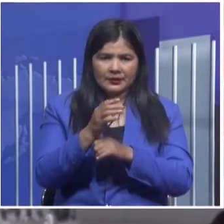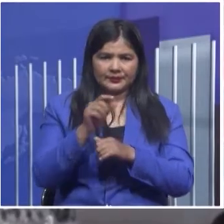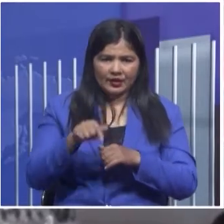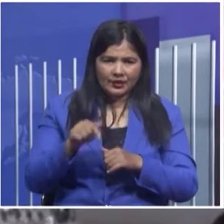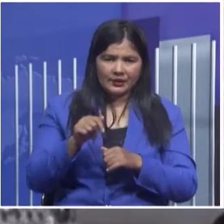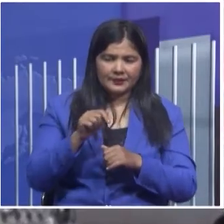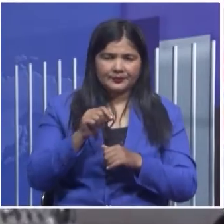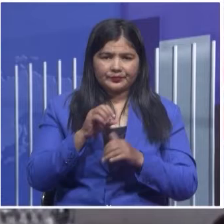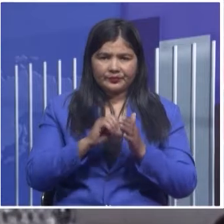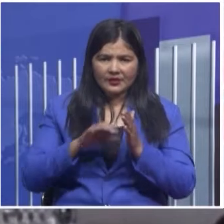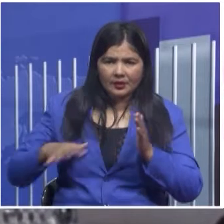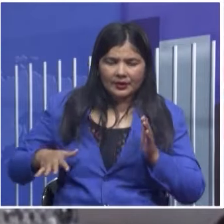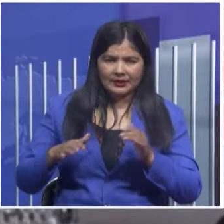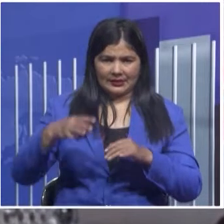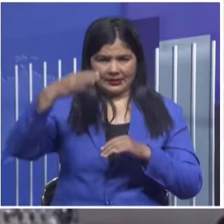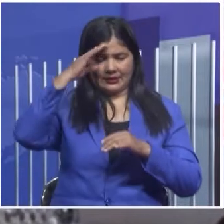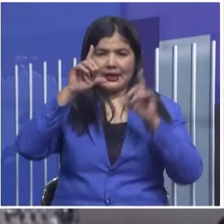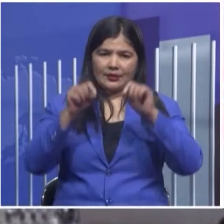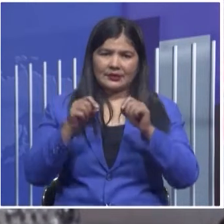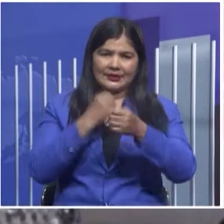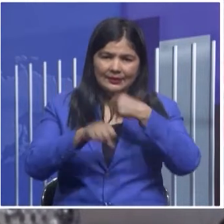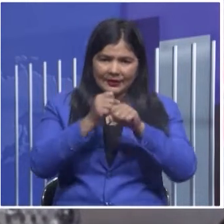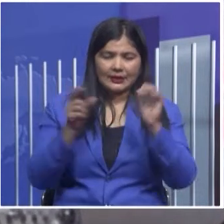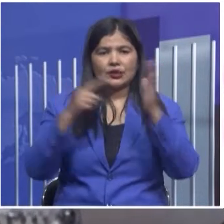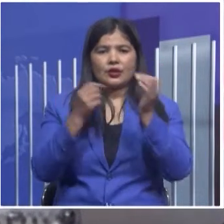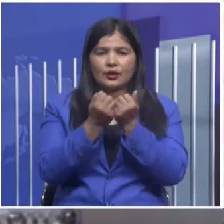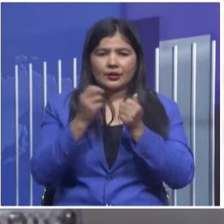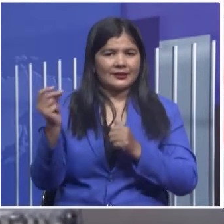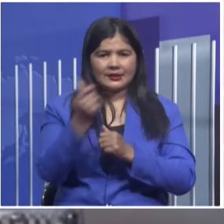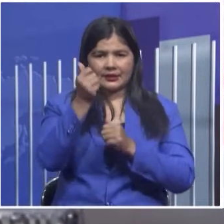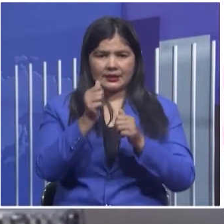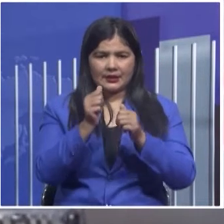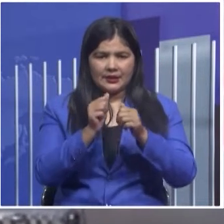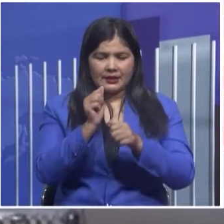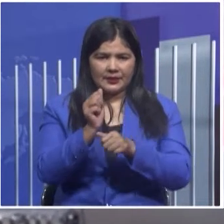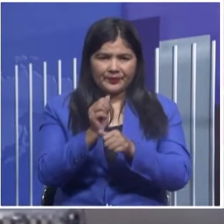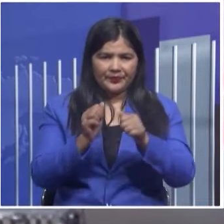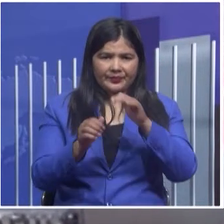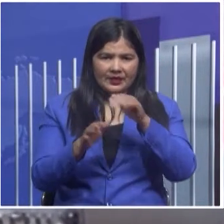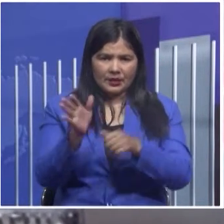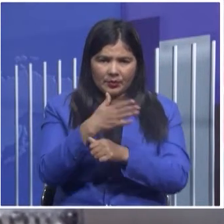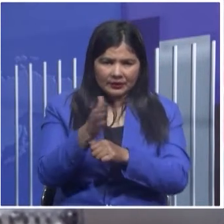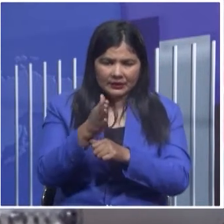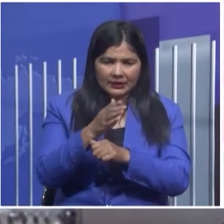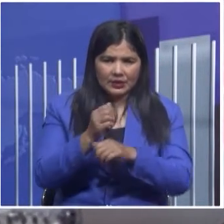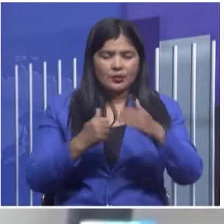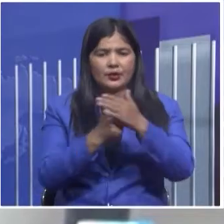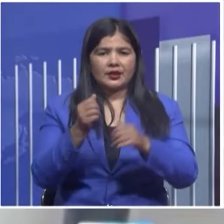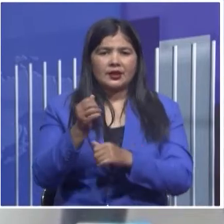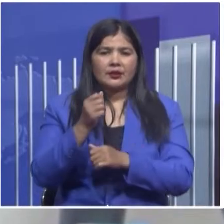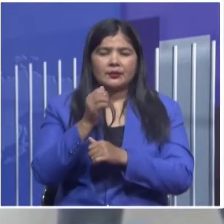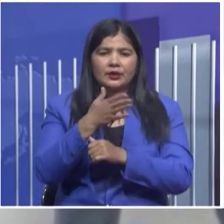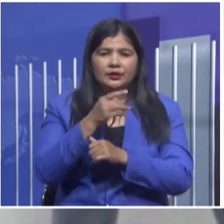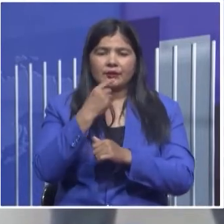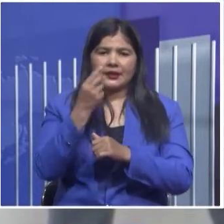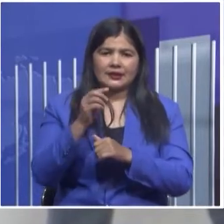सरकारले मन्त्री परिषद विस्तारका लागि आवश्यक प्रक्रिया सुरु गरिसकेकाले छिटै मन्त्रीमण्डलले पूर्णता पाउने मुख्यमन्त्री शाहीको भनाइ छ। उहाँले पूर्ववर्ती